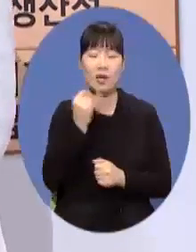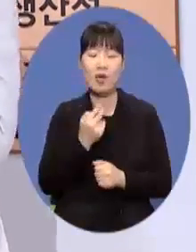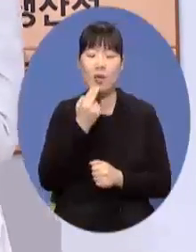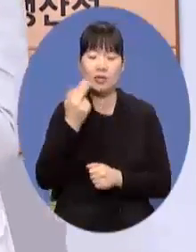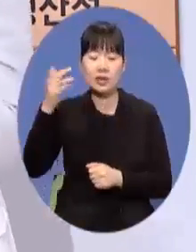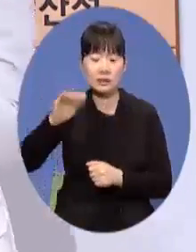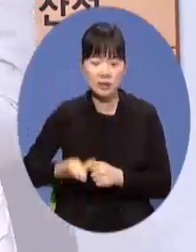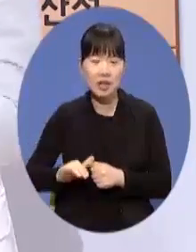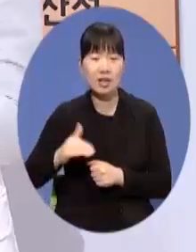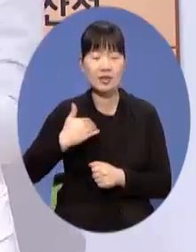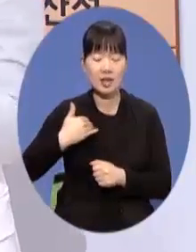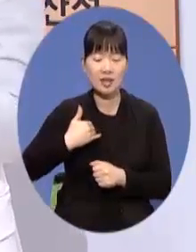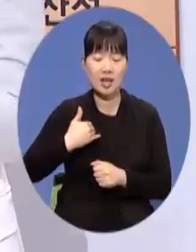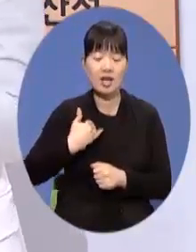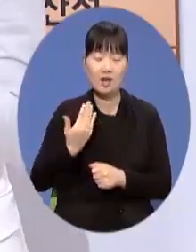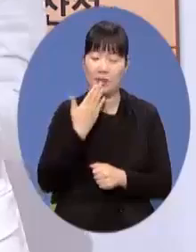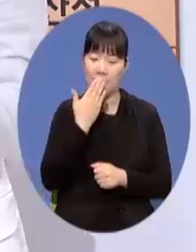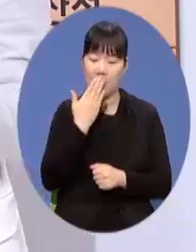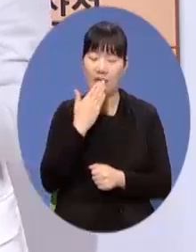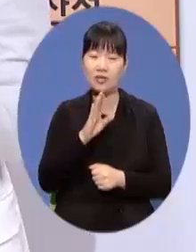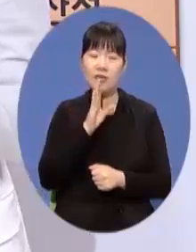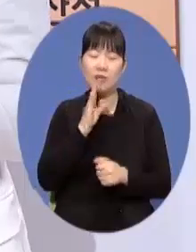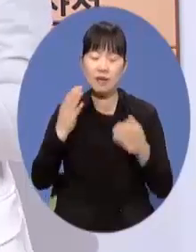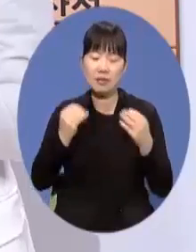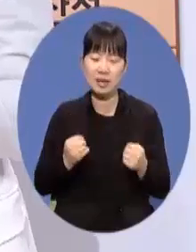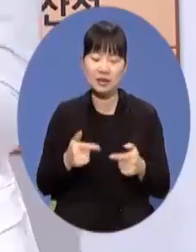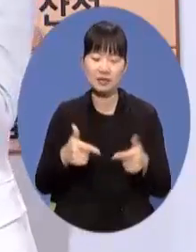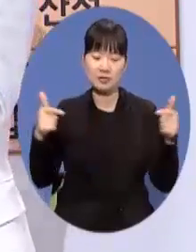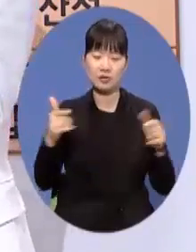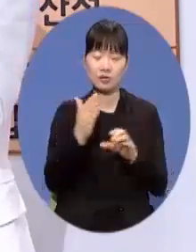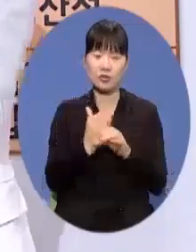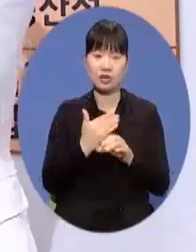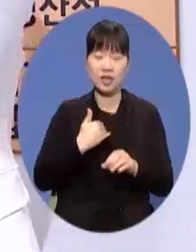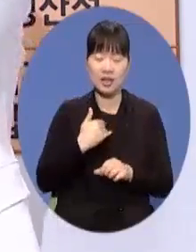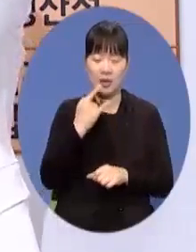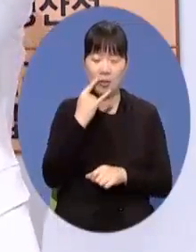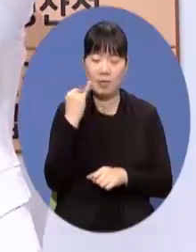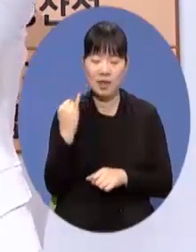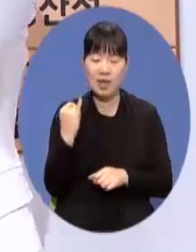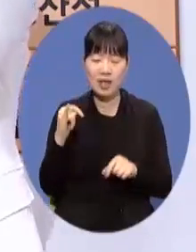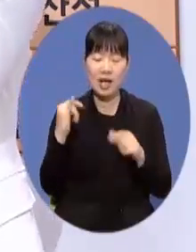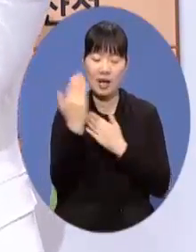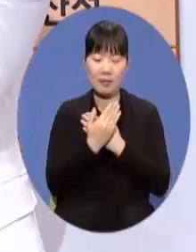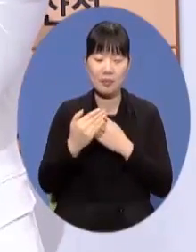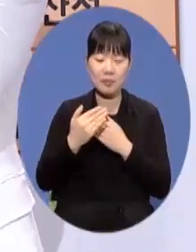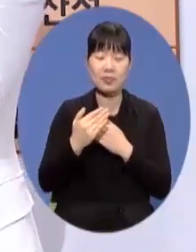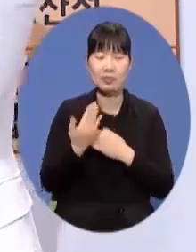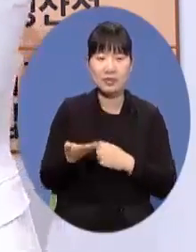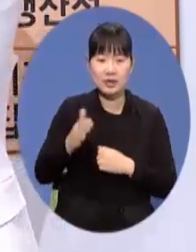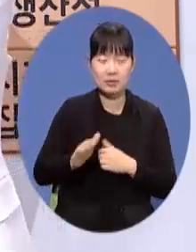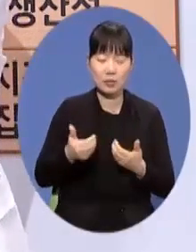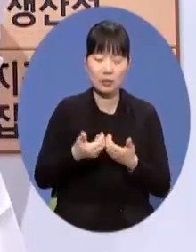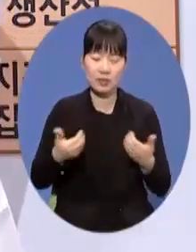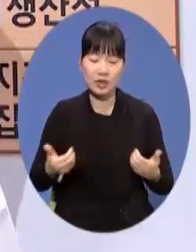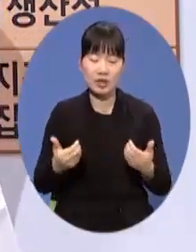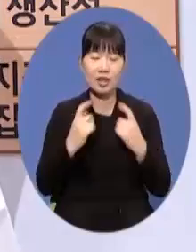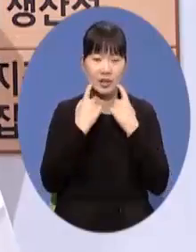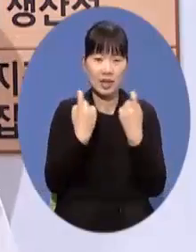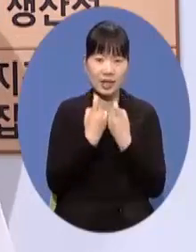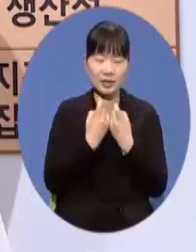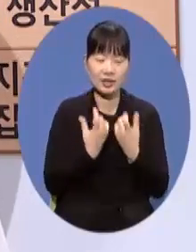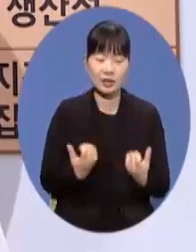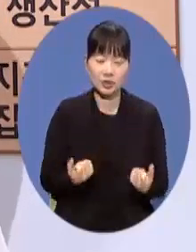없이도 내가 해낼 수 있는 게 정말 많아지고 있구나. 나는 엄마랑 한 몸이었지만 이제 분리돼서 개별적인